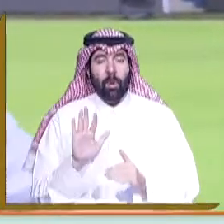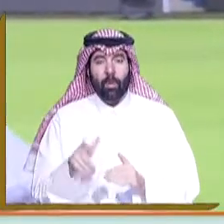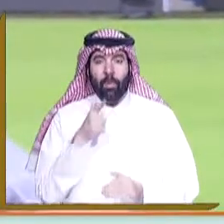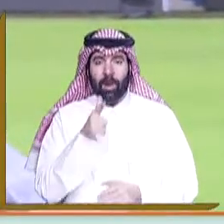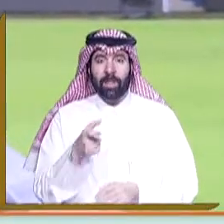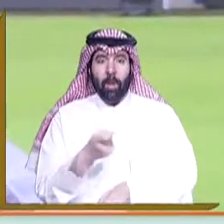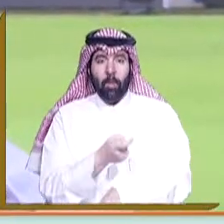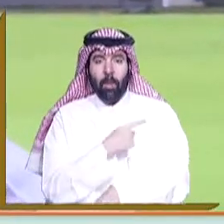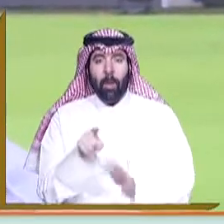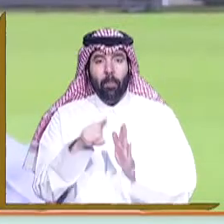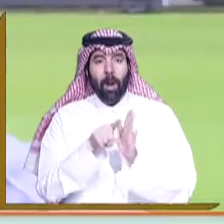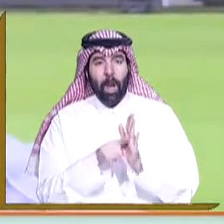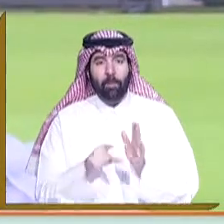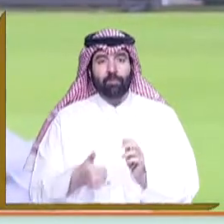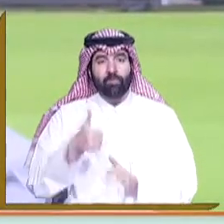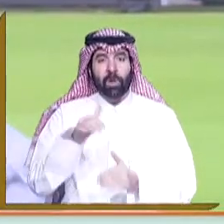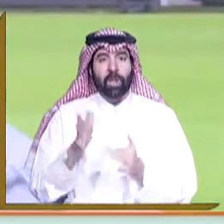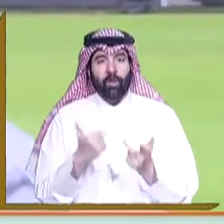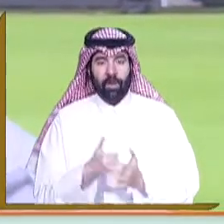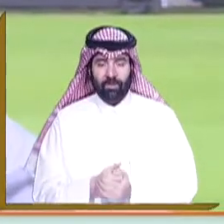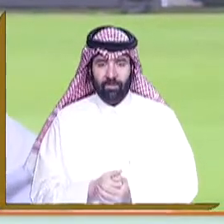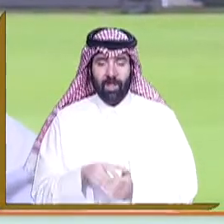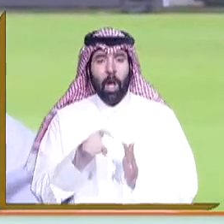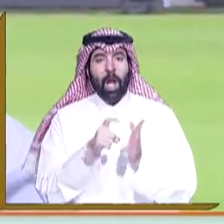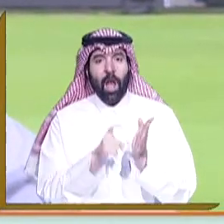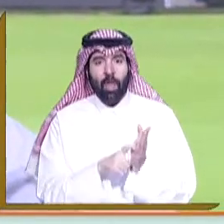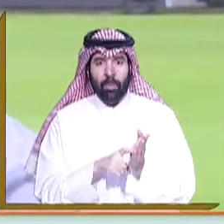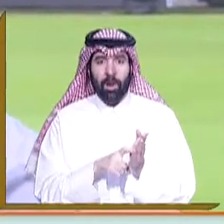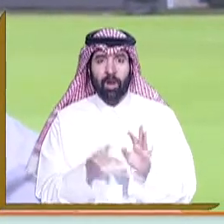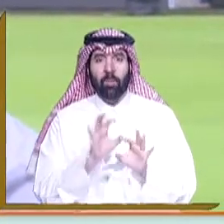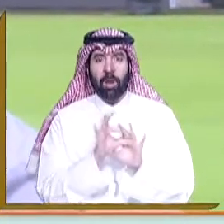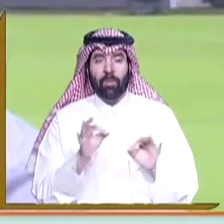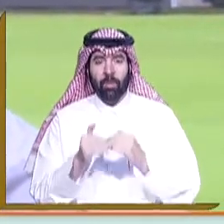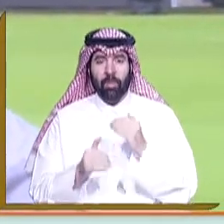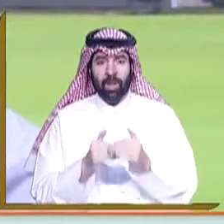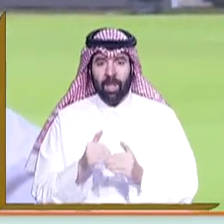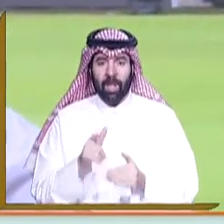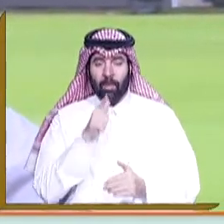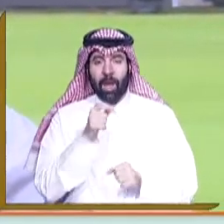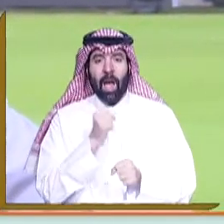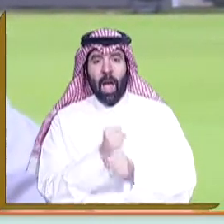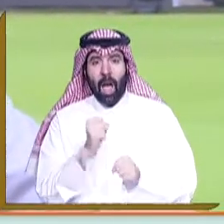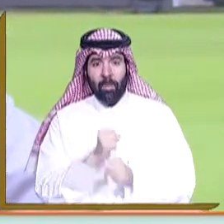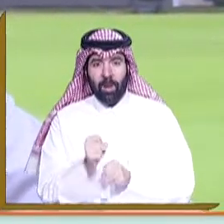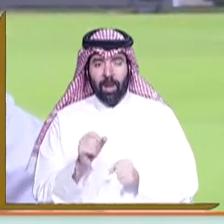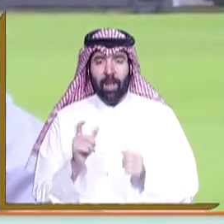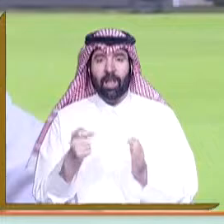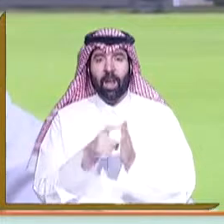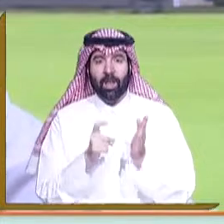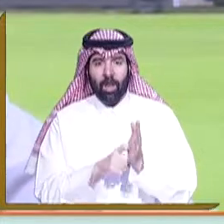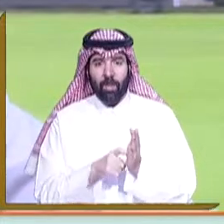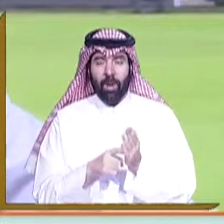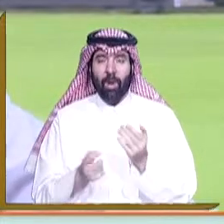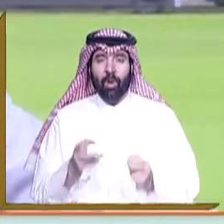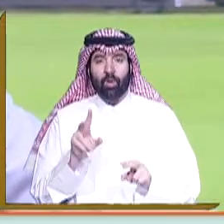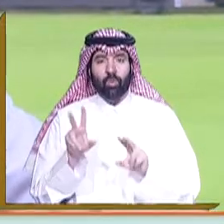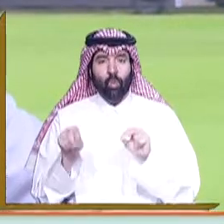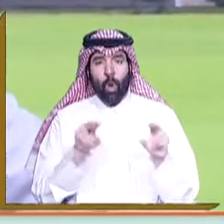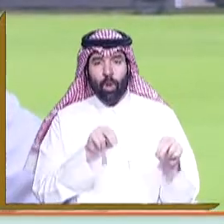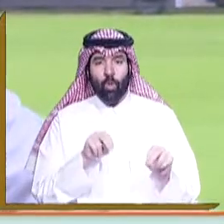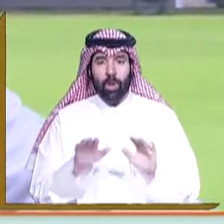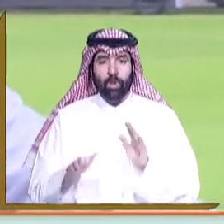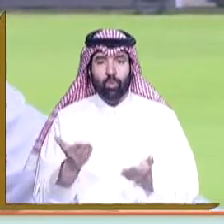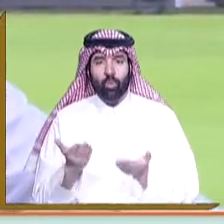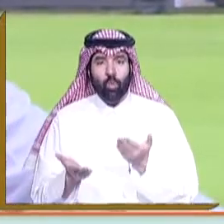عملت الكثير من الأنظمة، الهيئة السعودية لم تألأ يعني عملت الكثير من الأنظمة لتوافق